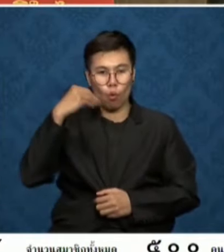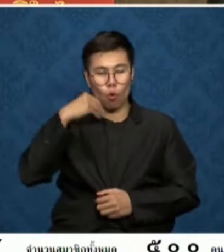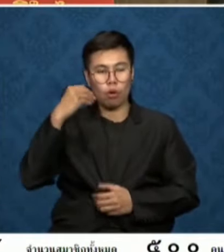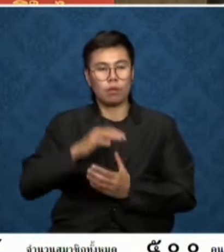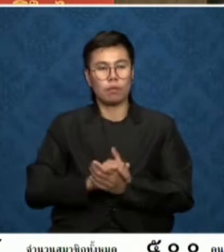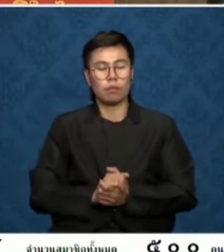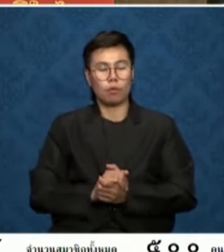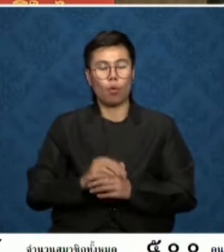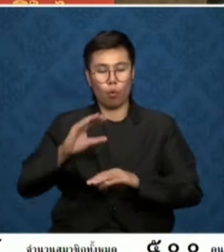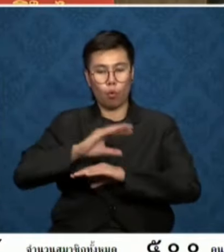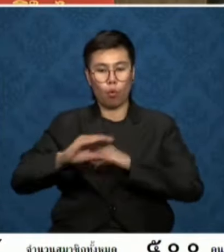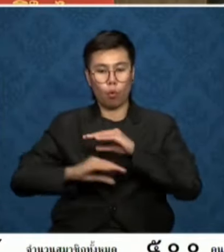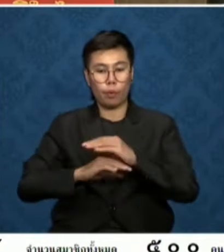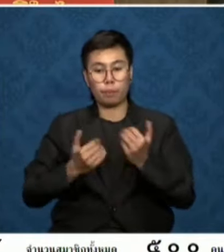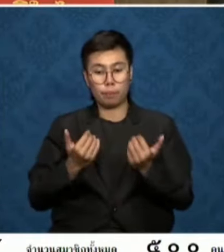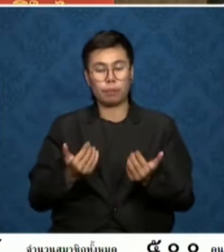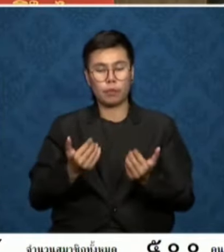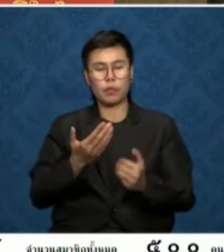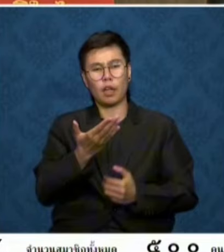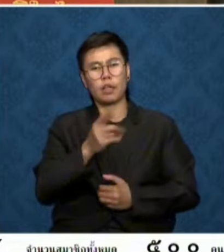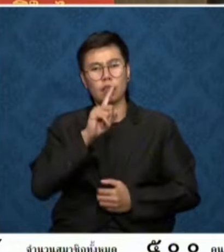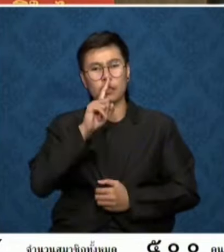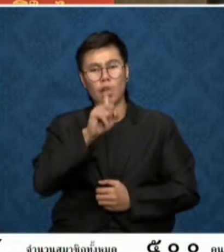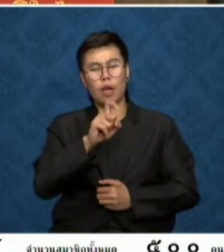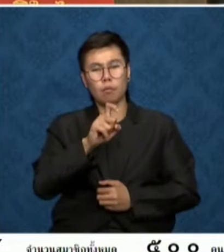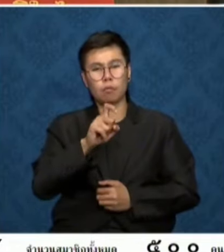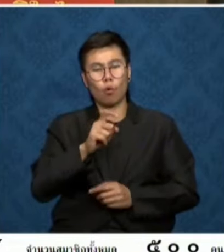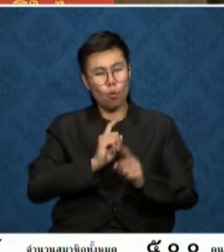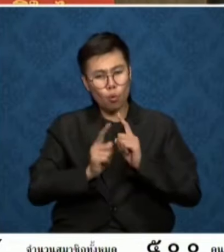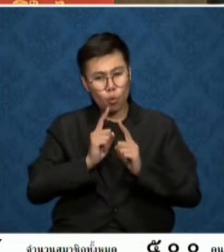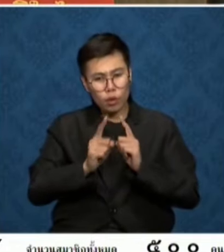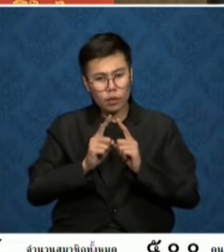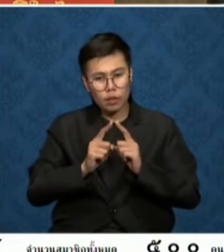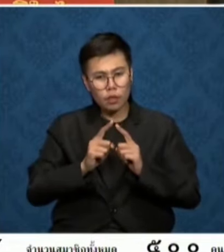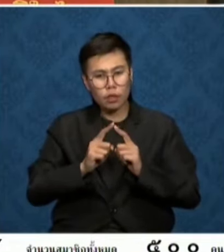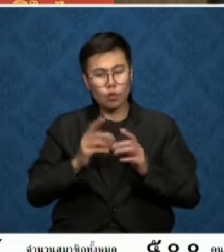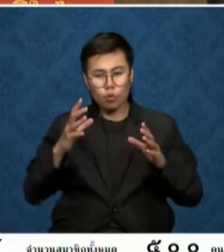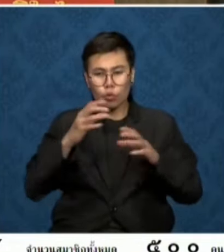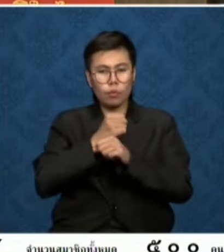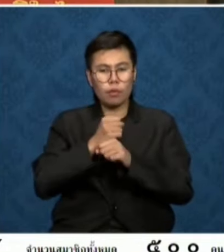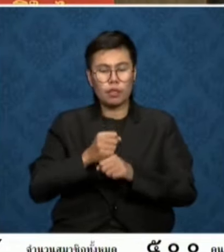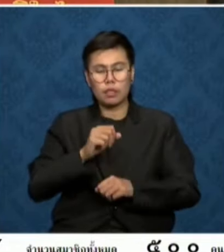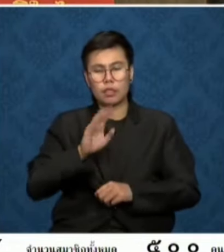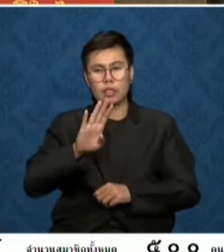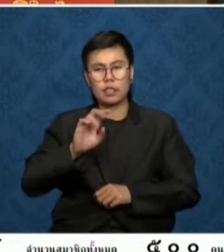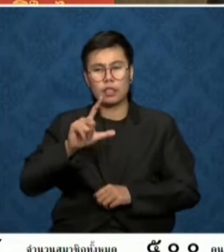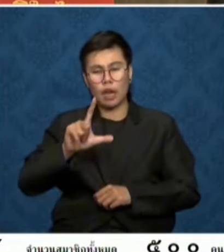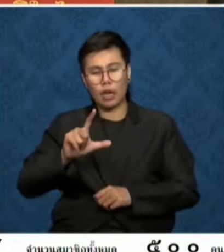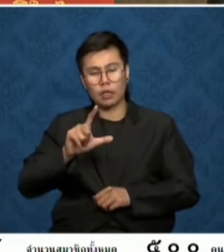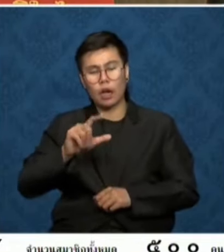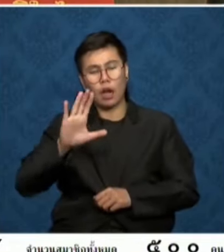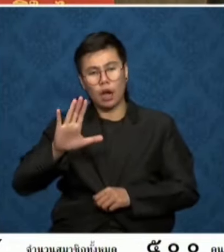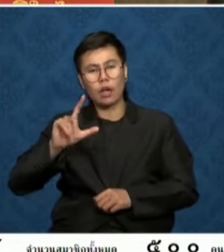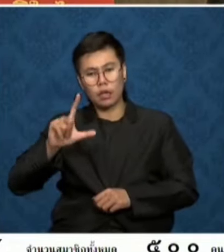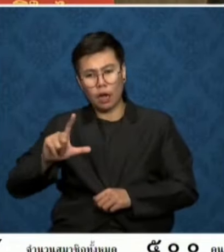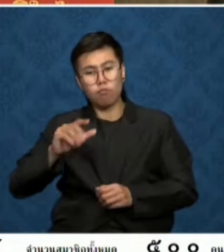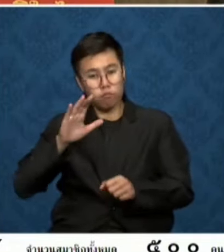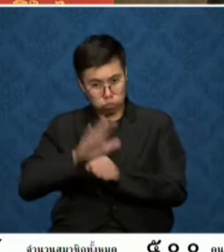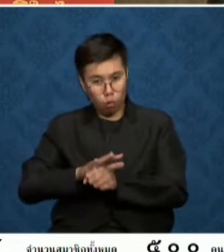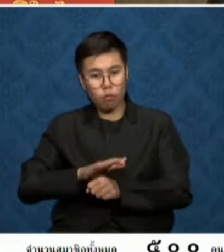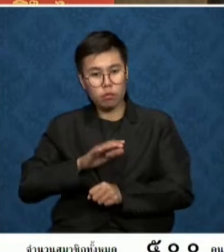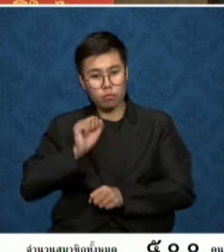งบอกเขาว่าไอ้โครงการตัวเนี้ยท่านได้ถามรายละเอียดลงขั้นลึกไหมแล้วถามว่า4ล้านกว่าบาทเนี่ยเกือบ5ล้านบาทเนี่ยพอไหมทีนี้ประ